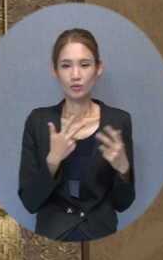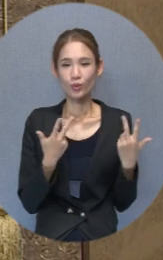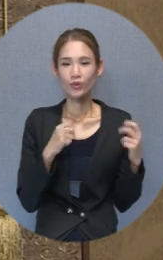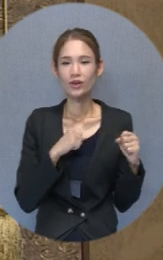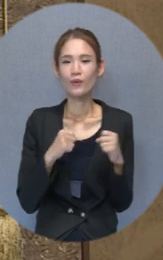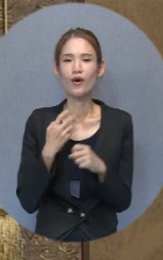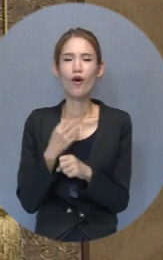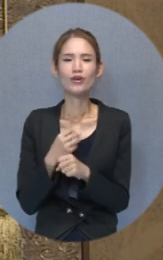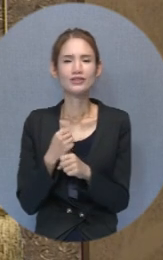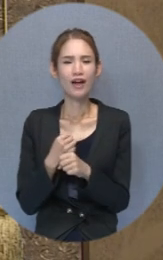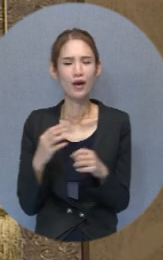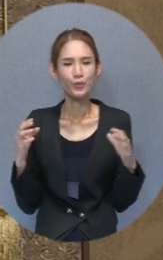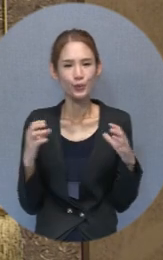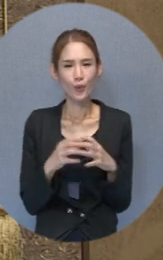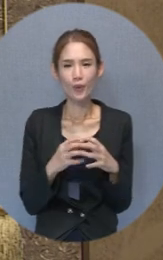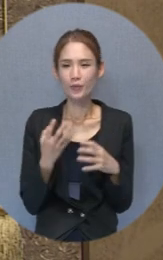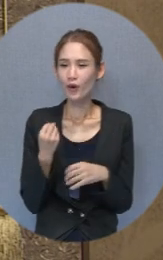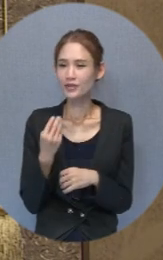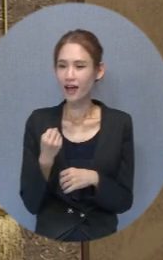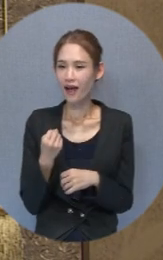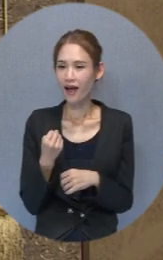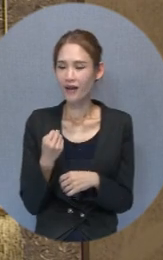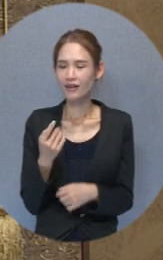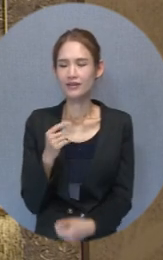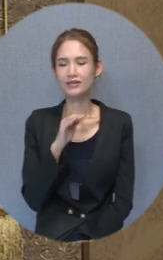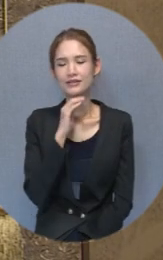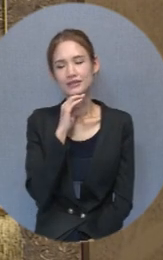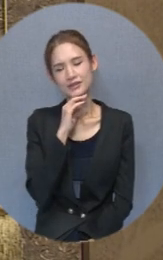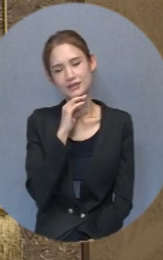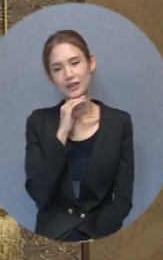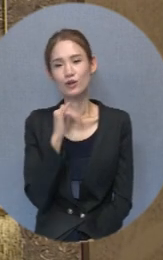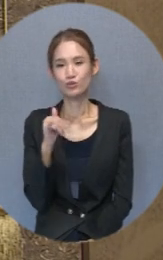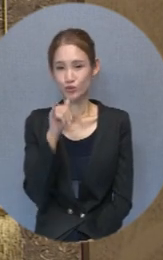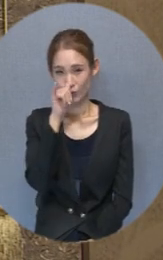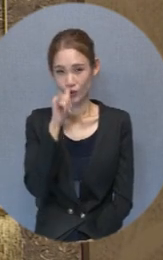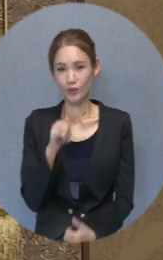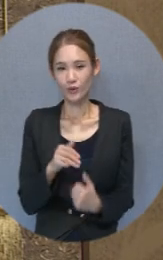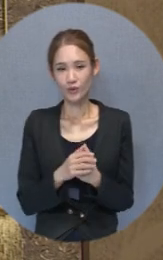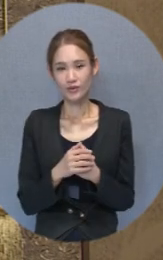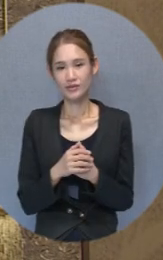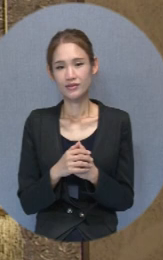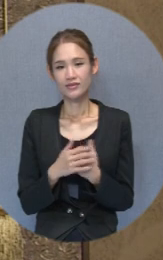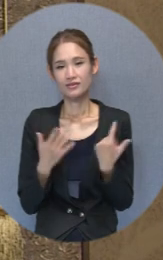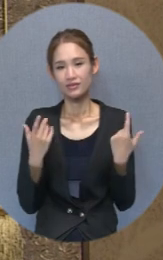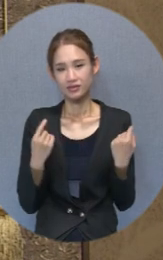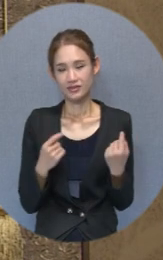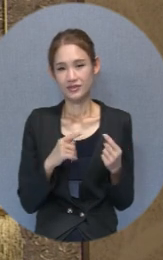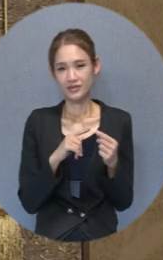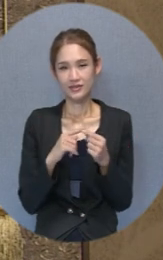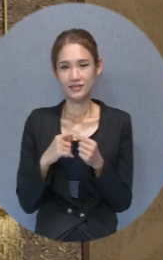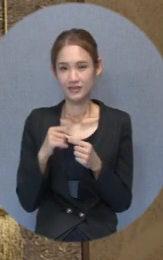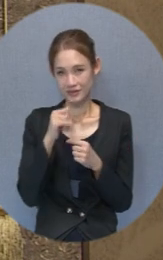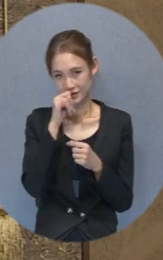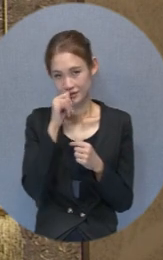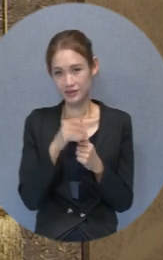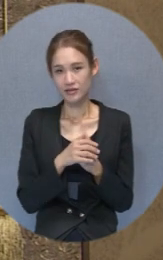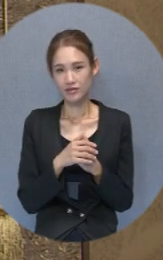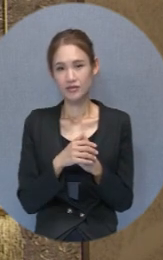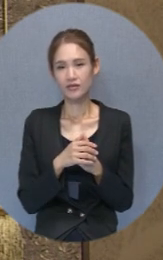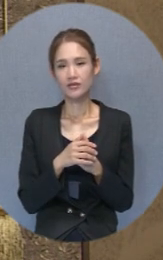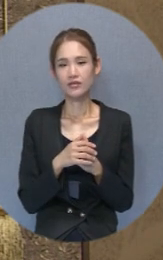하나요? 언제 모집 하나요? 기다리고 계시는 분들도 있네요. 네, 뭐 그런 글들이 네, 있어요.